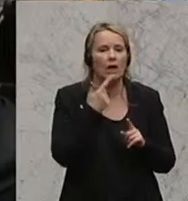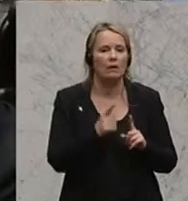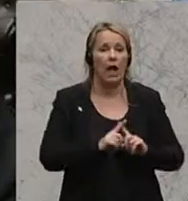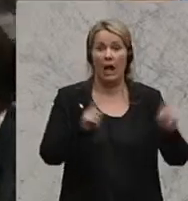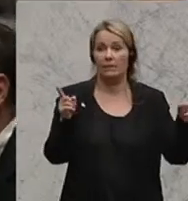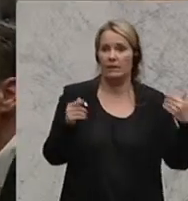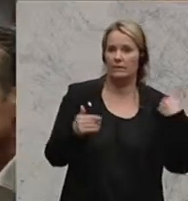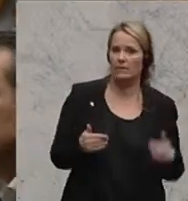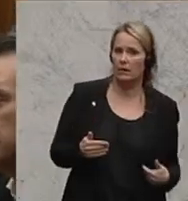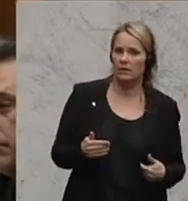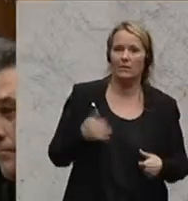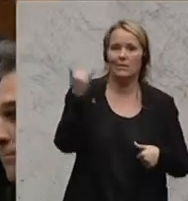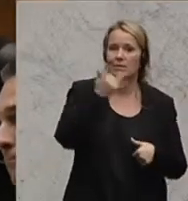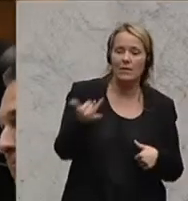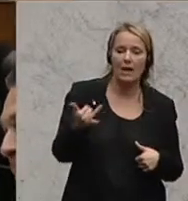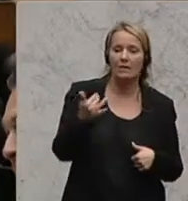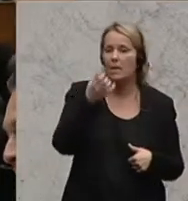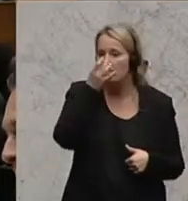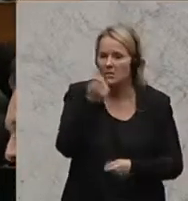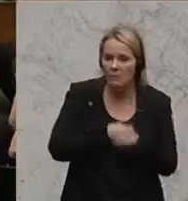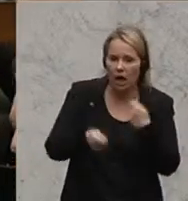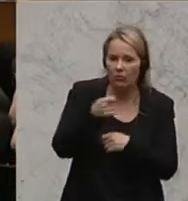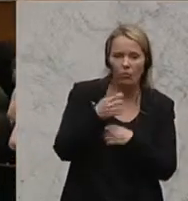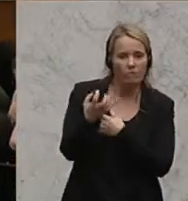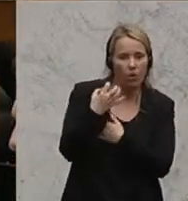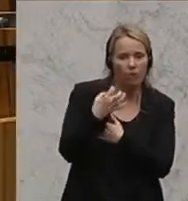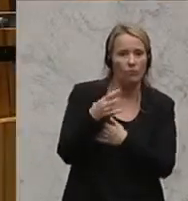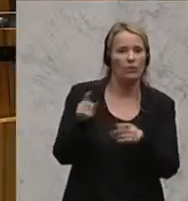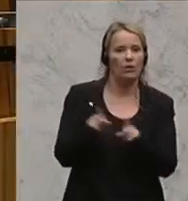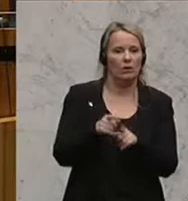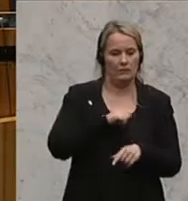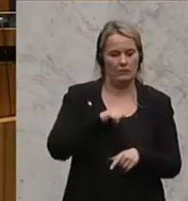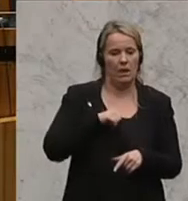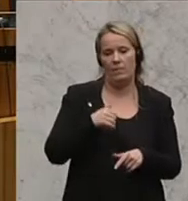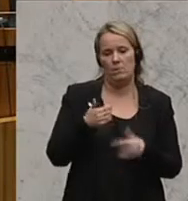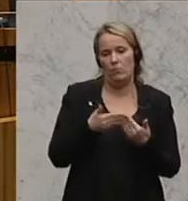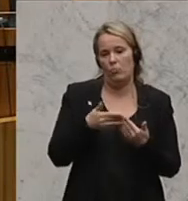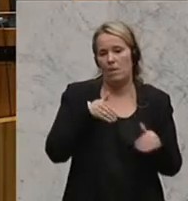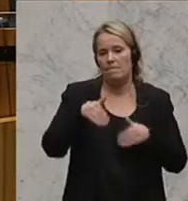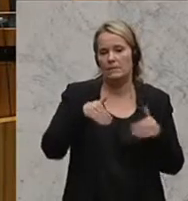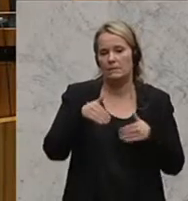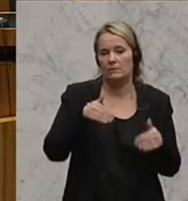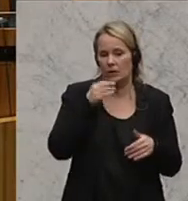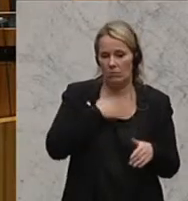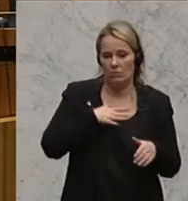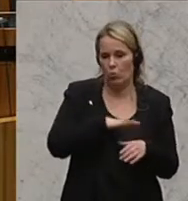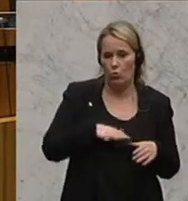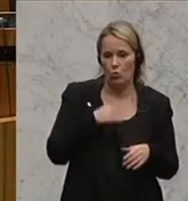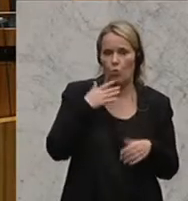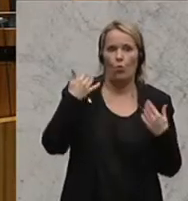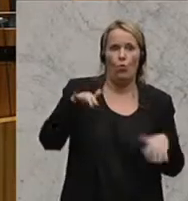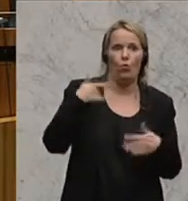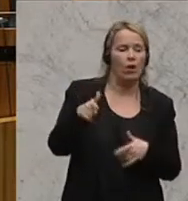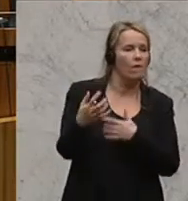zu tun und sich bei jedem Misshandlungsvorwurf hinzustellen, als Ressortverantwortliche beispielsweise, und zu sagen, ui, da gibt es jetzt